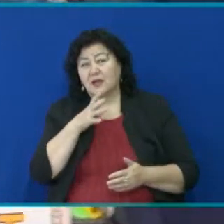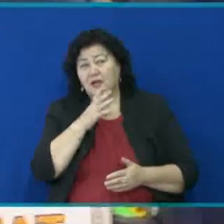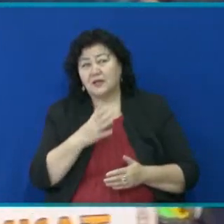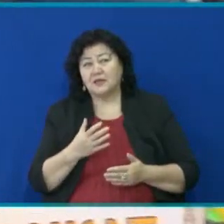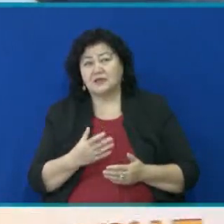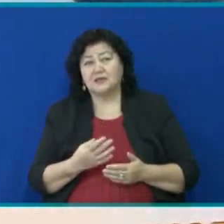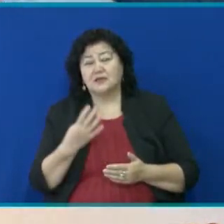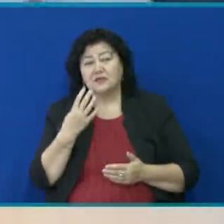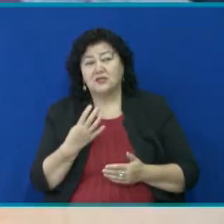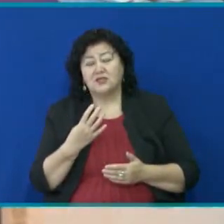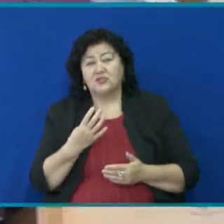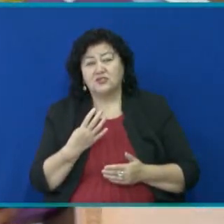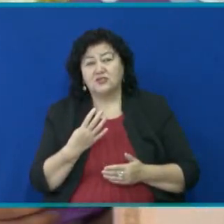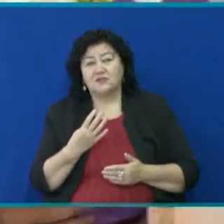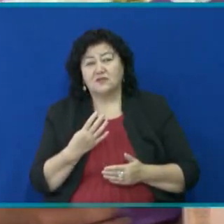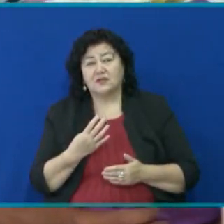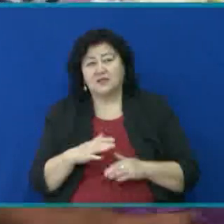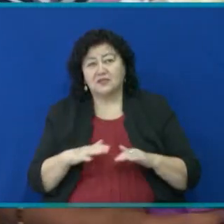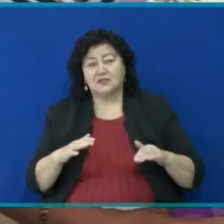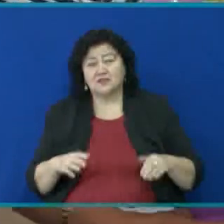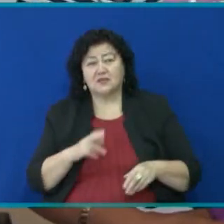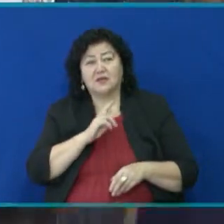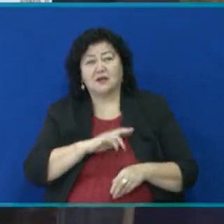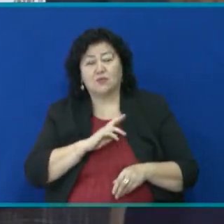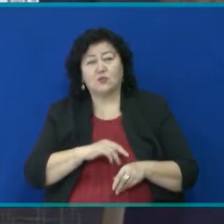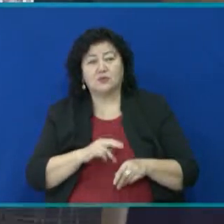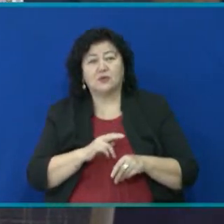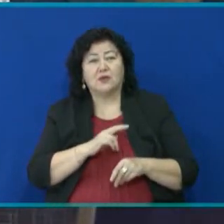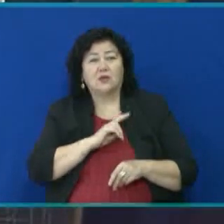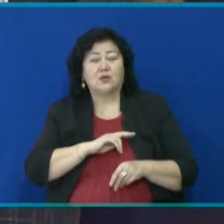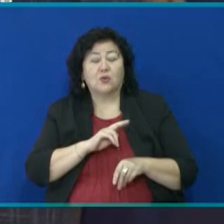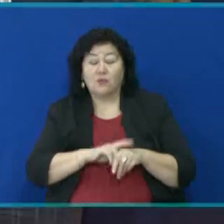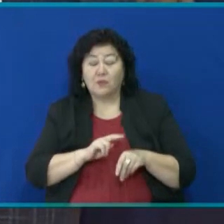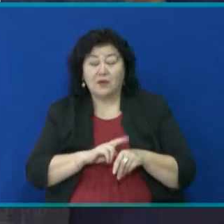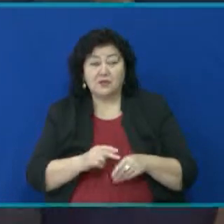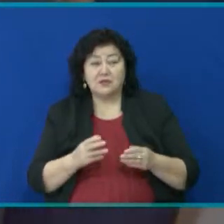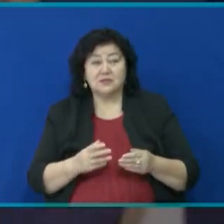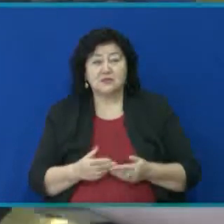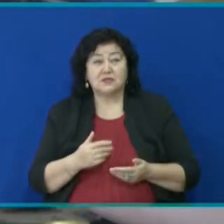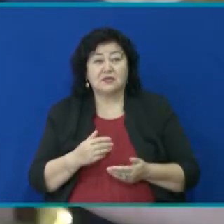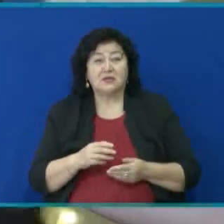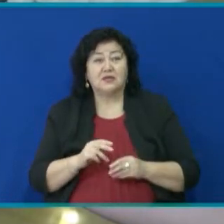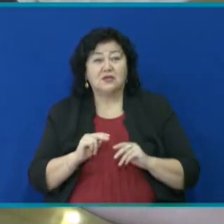семьи работают в правоохранительной сфере. Уважение, человечность, трудолюбие – основные составляющие семьи.